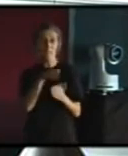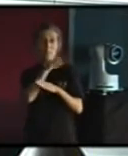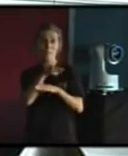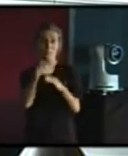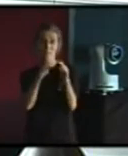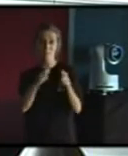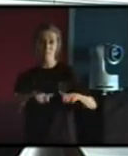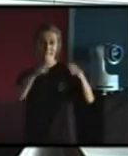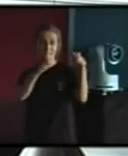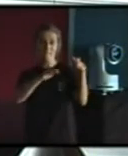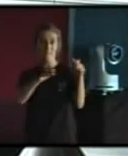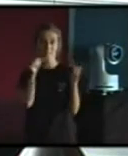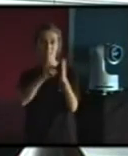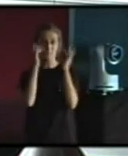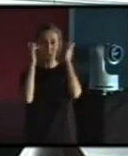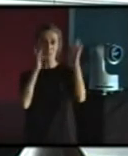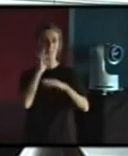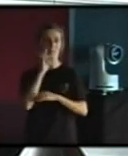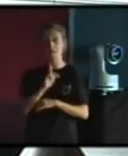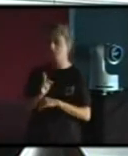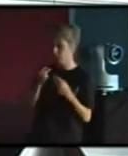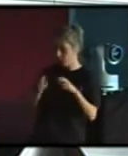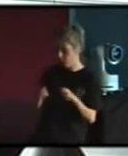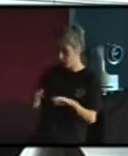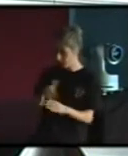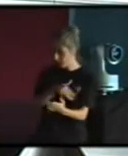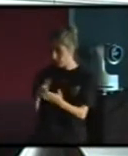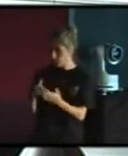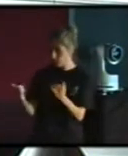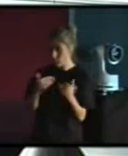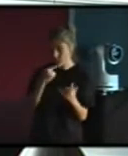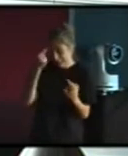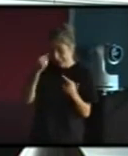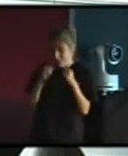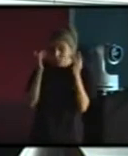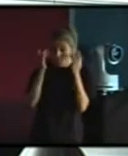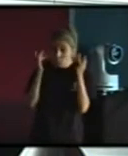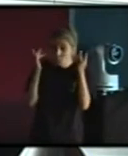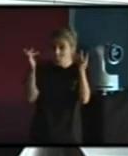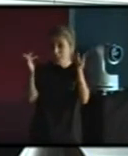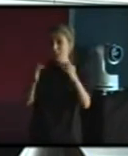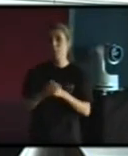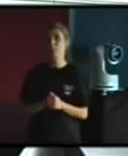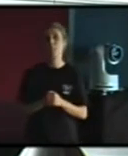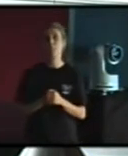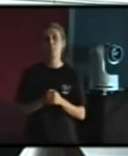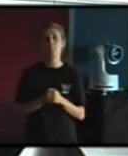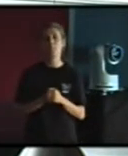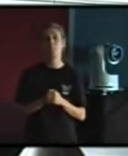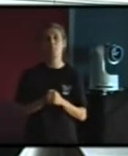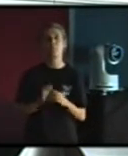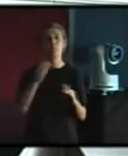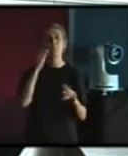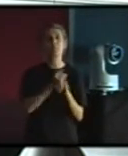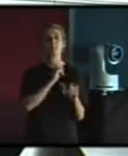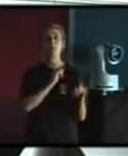pas être Disneyland, ce n'est pas l'objectif, c'est un objectif vraiment culturel. Vous voulez répondre ? Et ce que je voulais dire sur l'affiliation, c'est